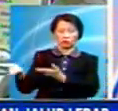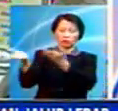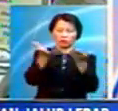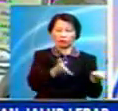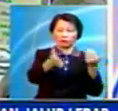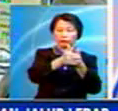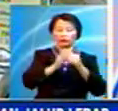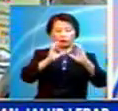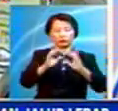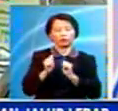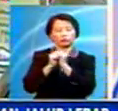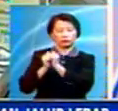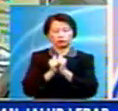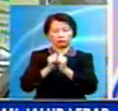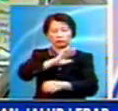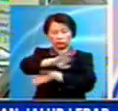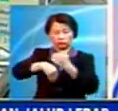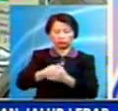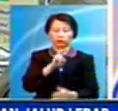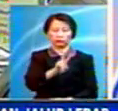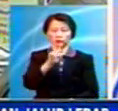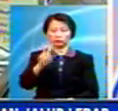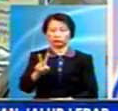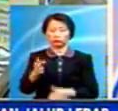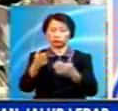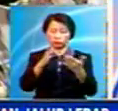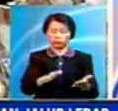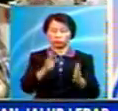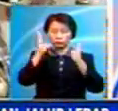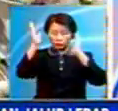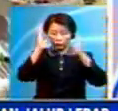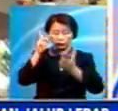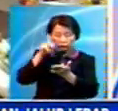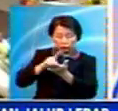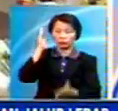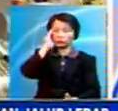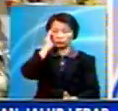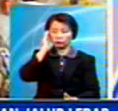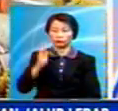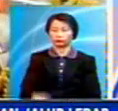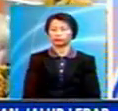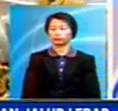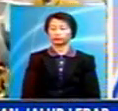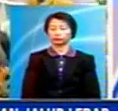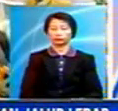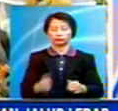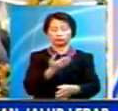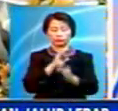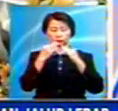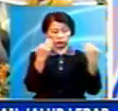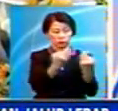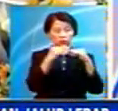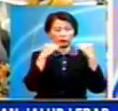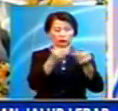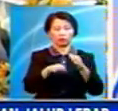pulang secara serentak ke semua 22 mayat warga Malaysia yang telah pun dikenalpasti. Dalam pada itu, waris keluarga telah